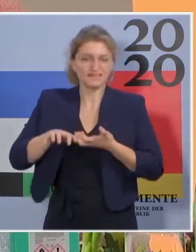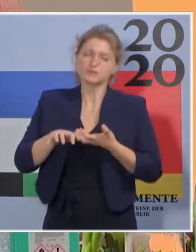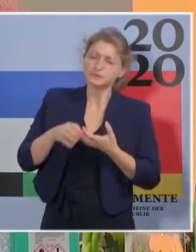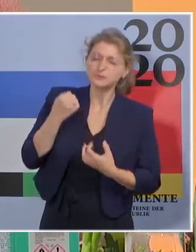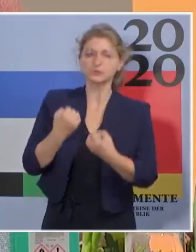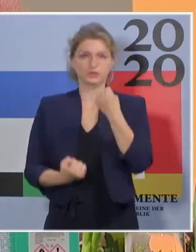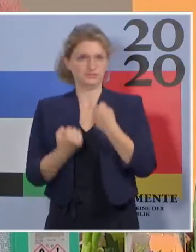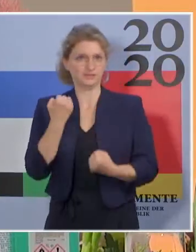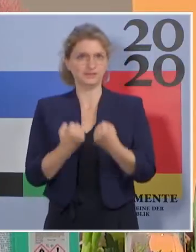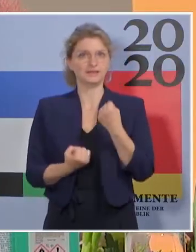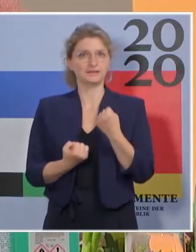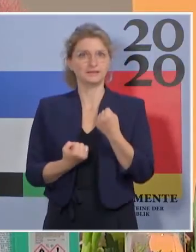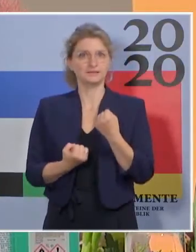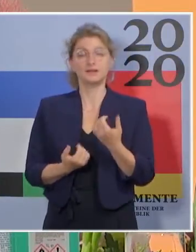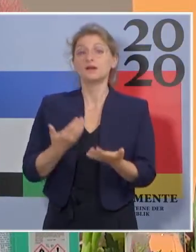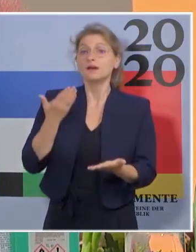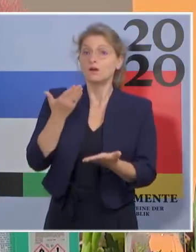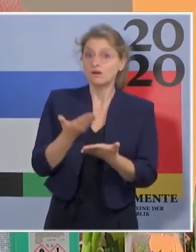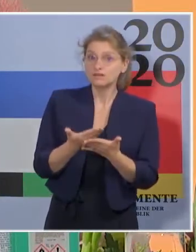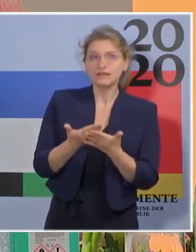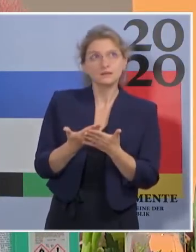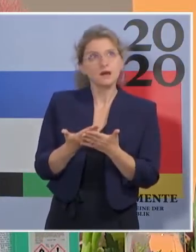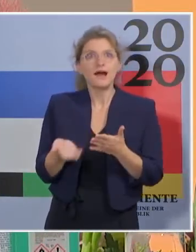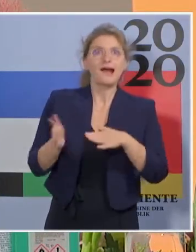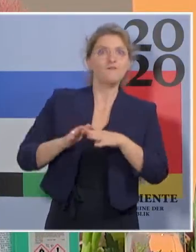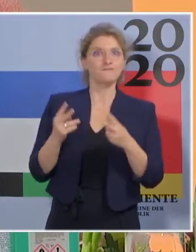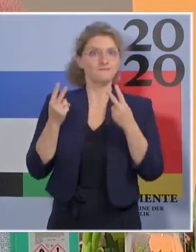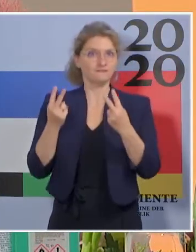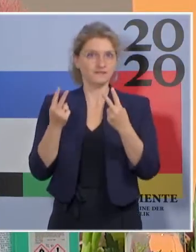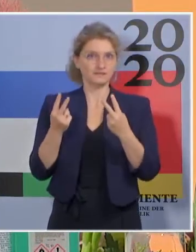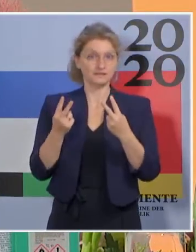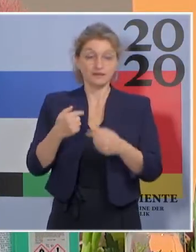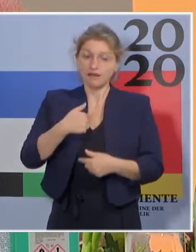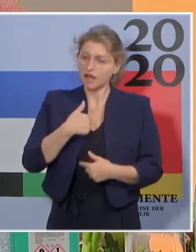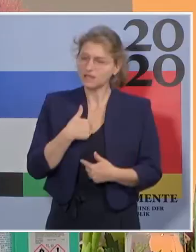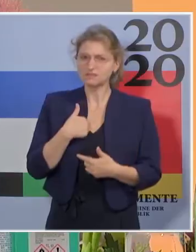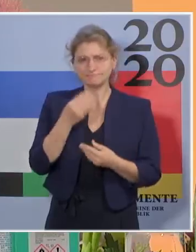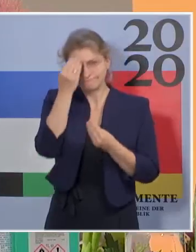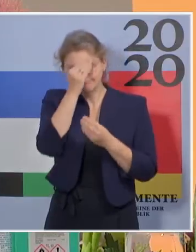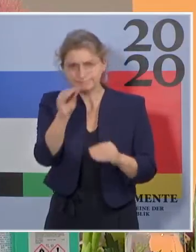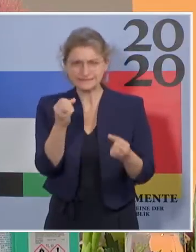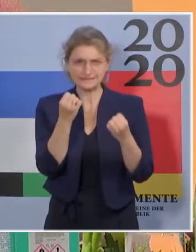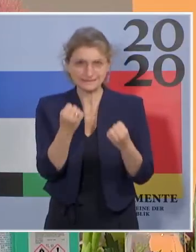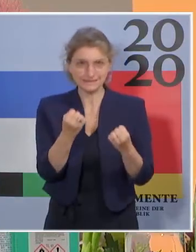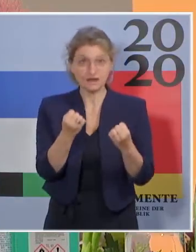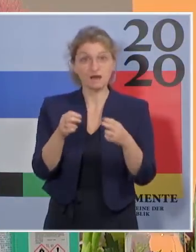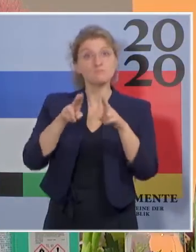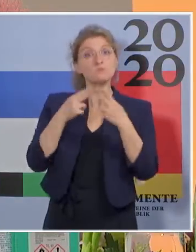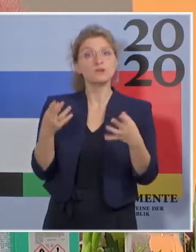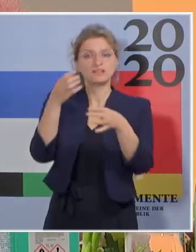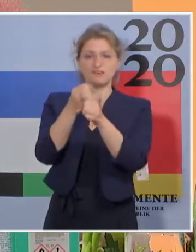ist und deshalb noch so wichtiger. Ich kann Ihnen versichern, aufgrund des Artikels 1